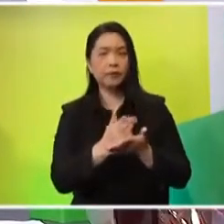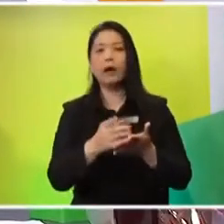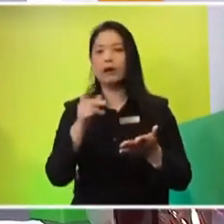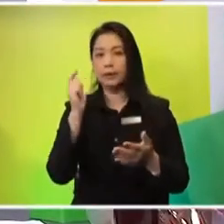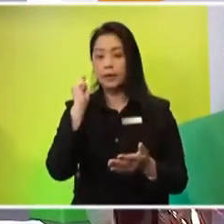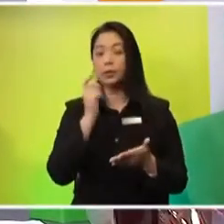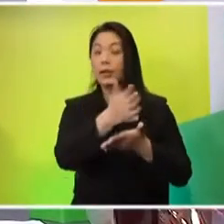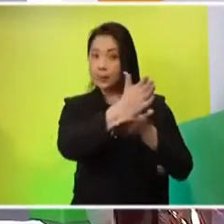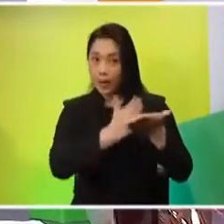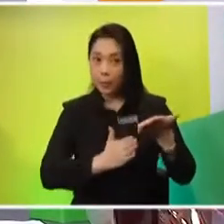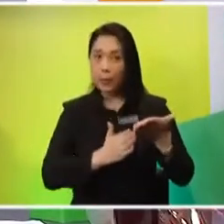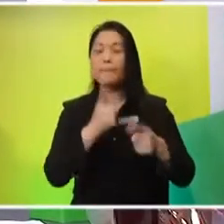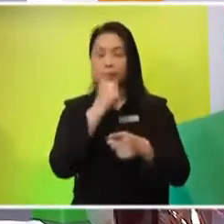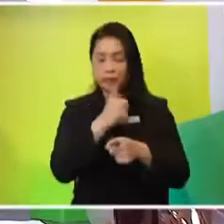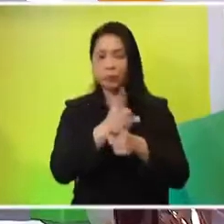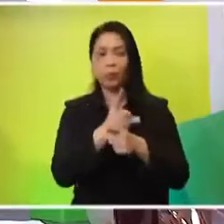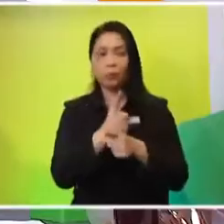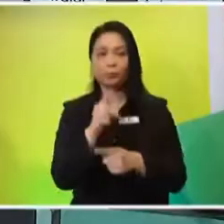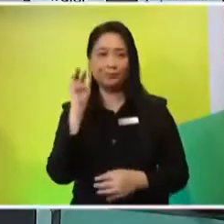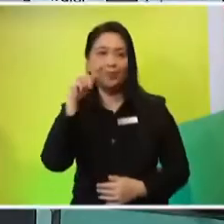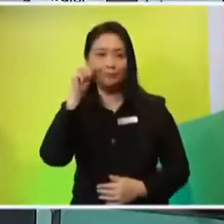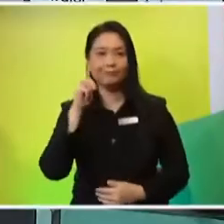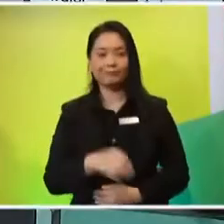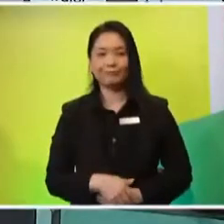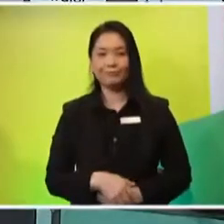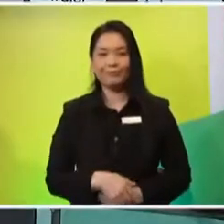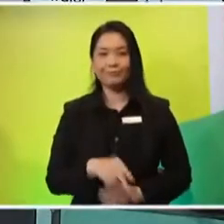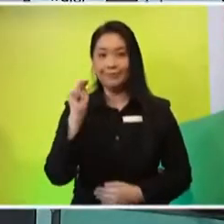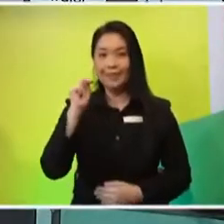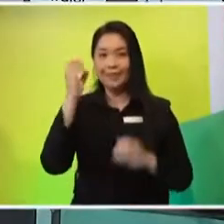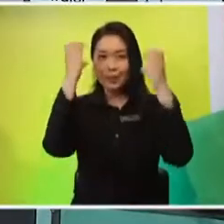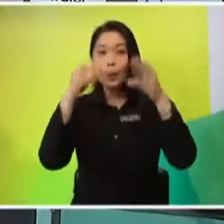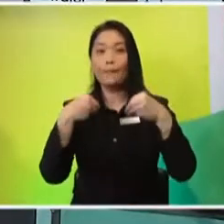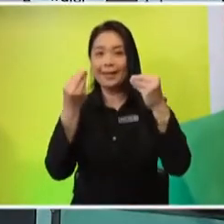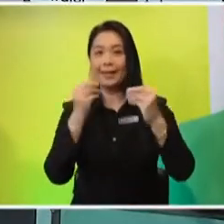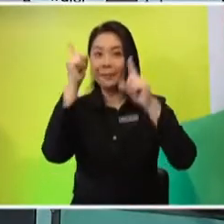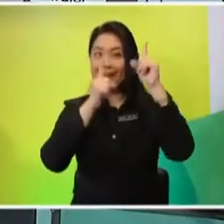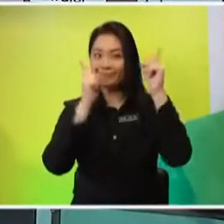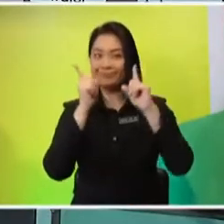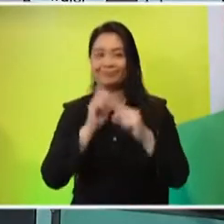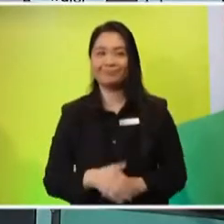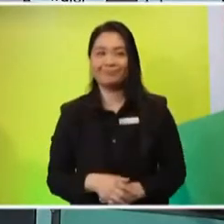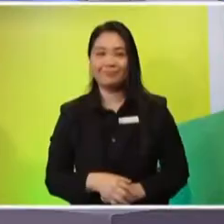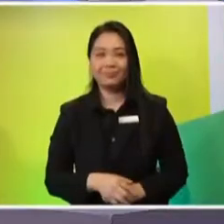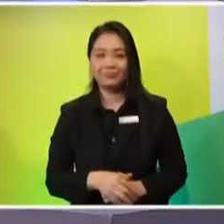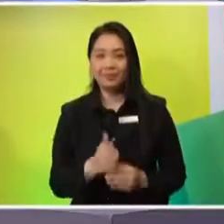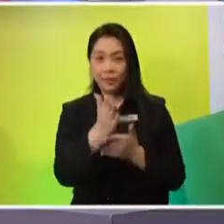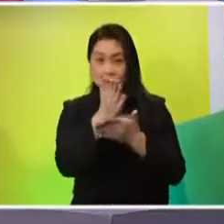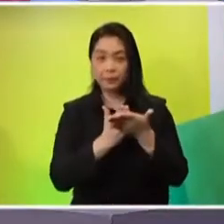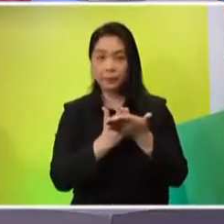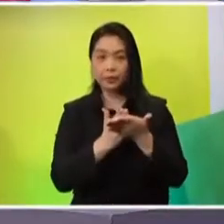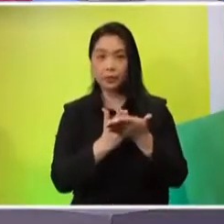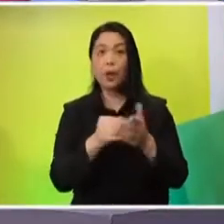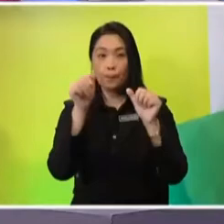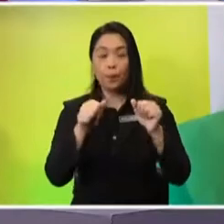separuh. Okey, betul Mira. Pandailah Mira ni. Ah, betul. Nanti separuh cikgu bagi bintang. Okey, cikgu. Boleh cikgu. Okey, separuh ni kita